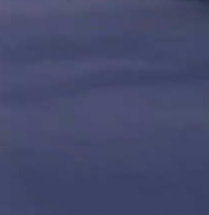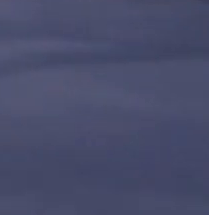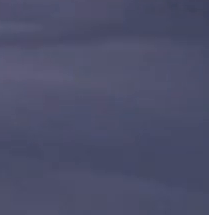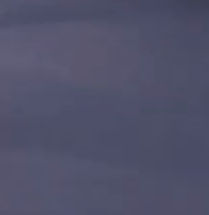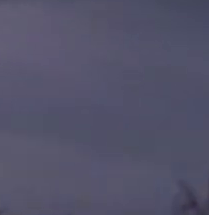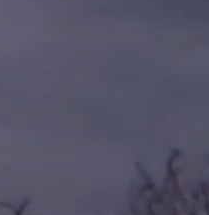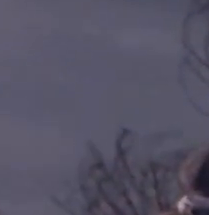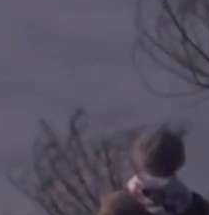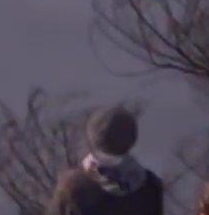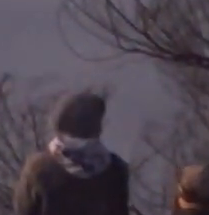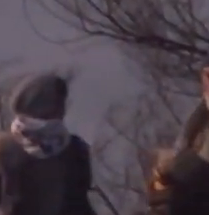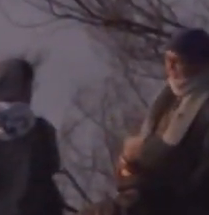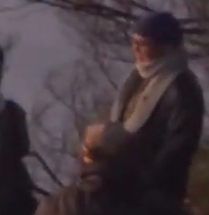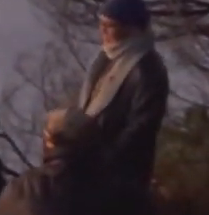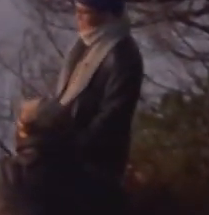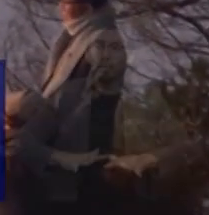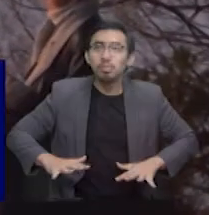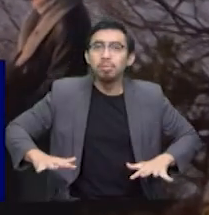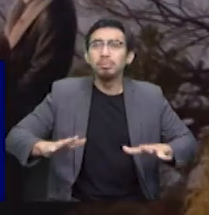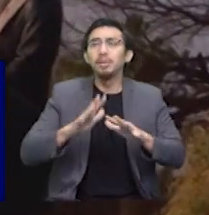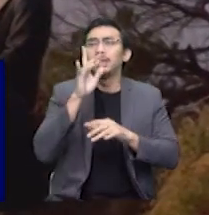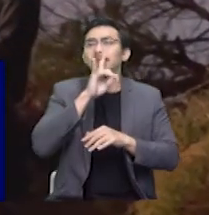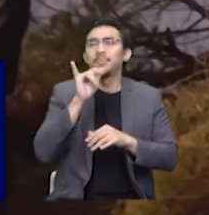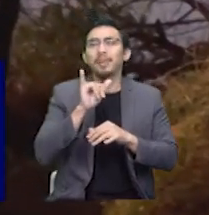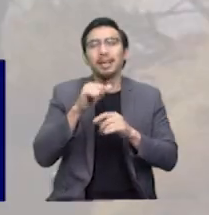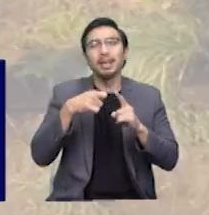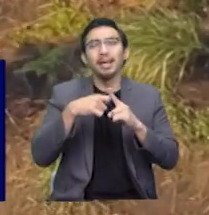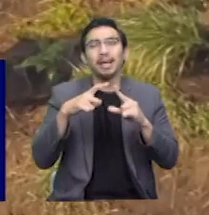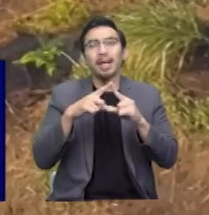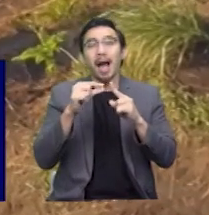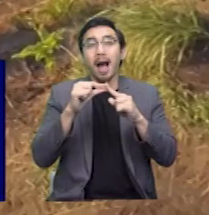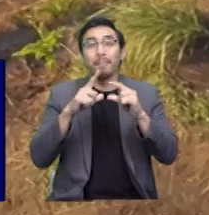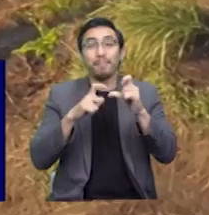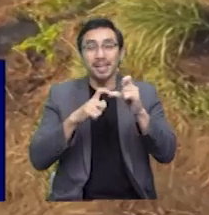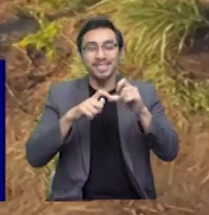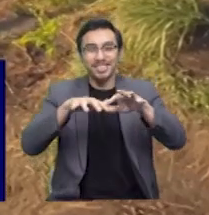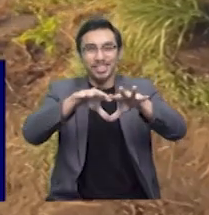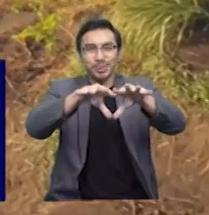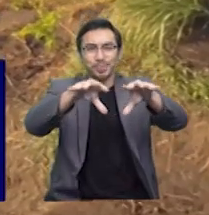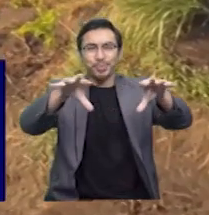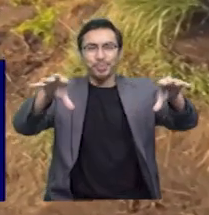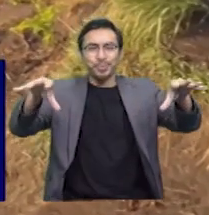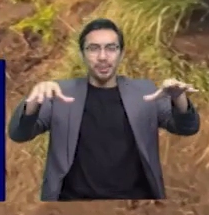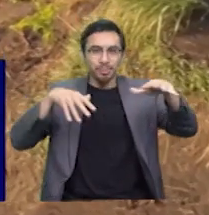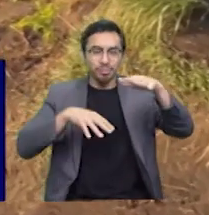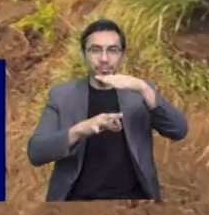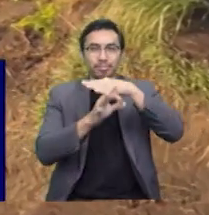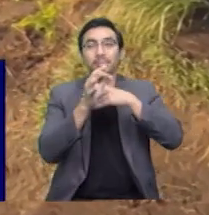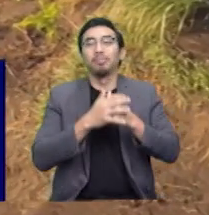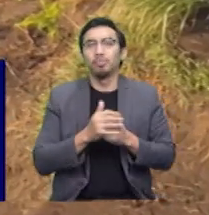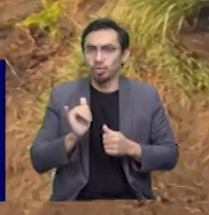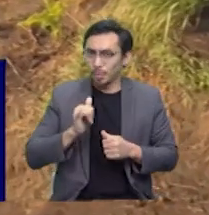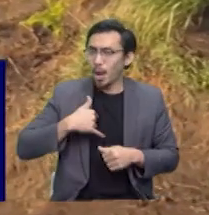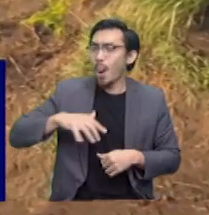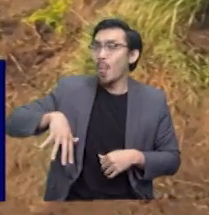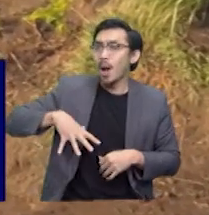awan bertumpuk seperti kapas yang melayang. Ini saya bersama keluarga memang berencana untuk berburu